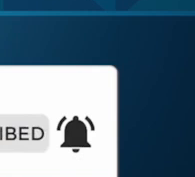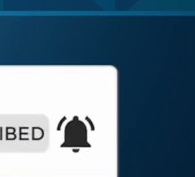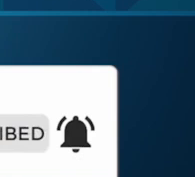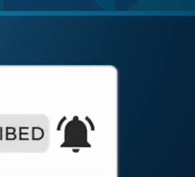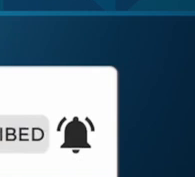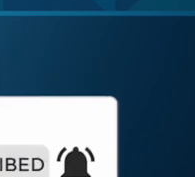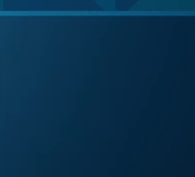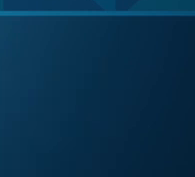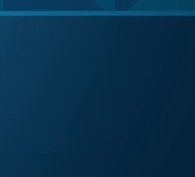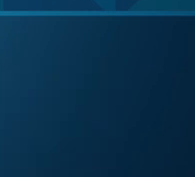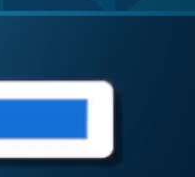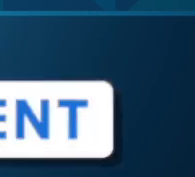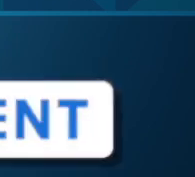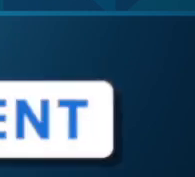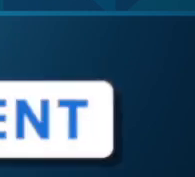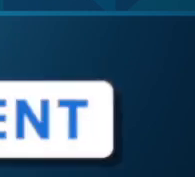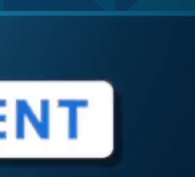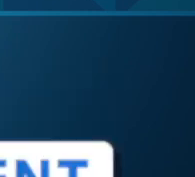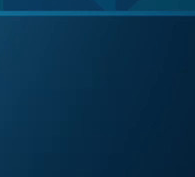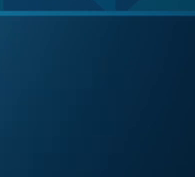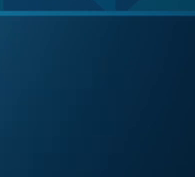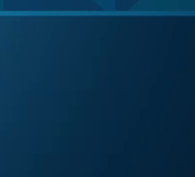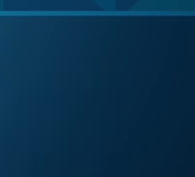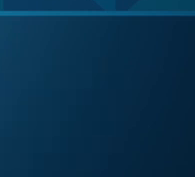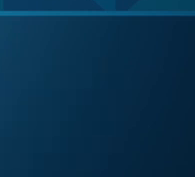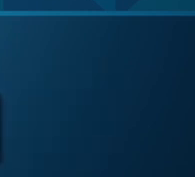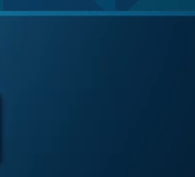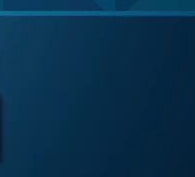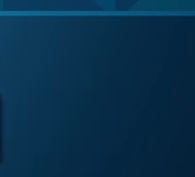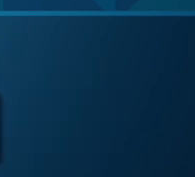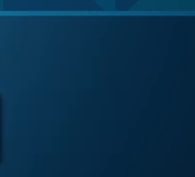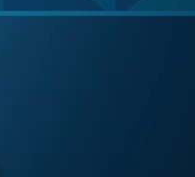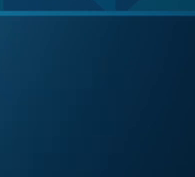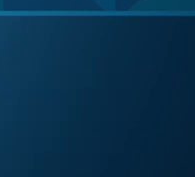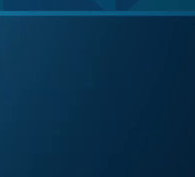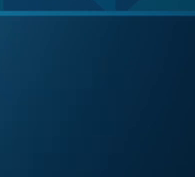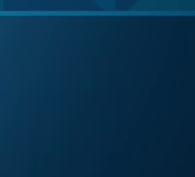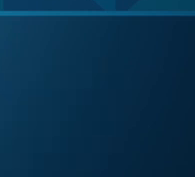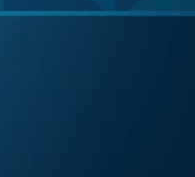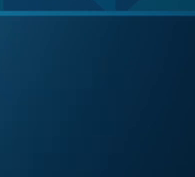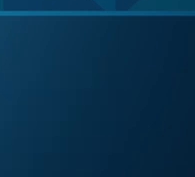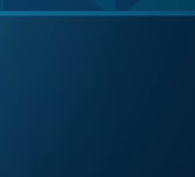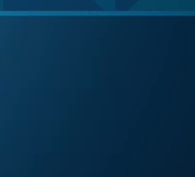butang notifikasaun, fo komentariu no fahetutang ba media sosial siraseluk.